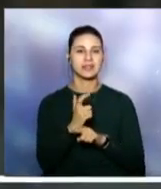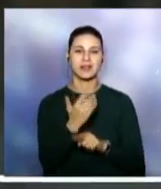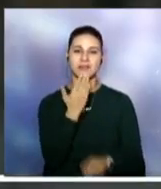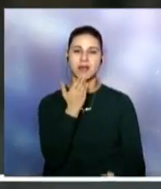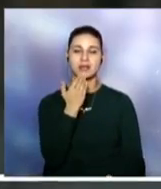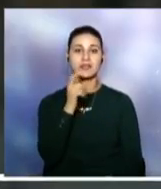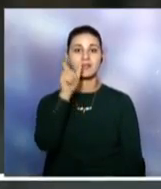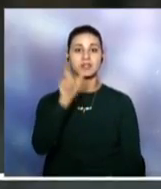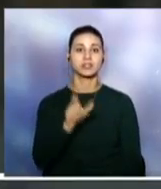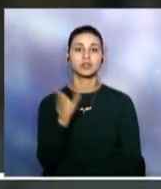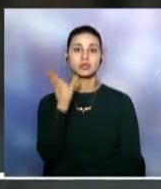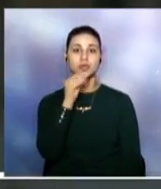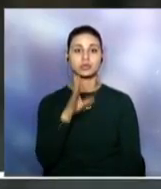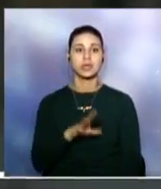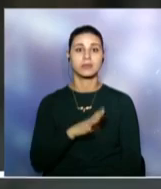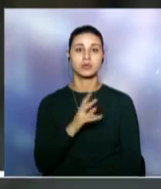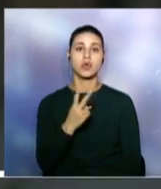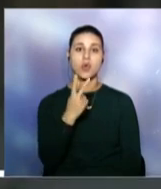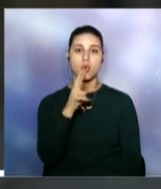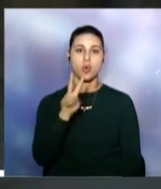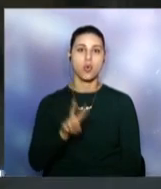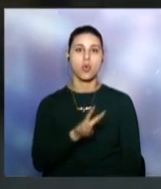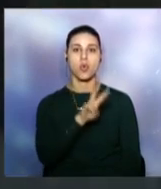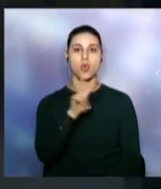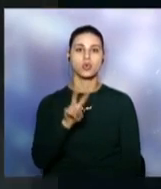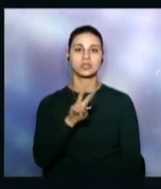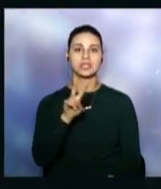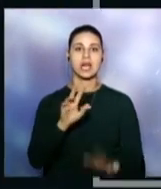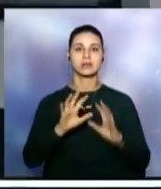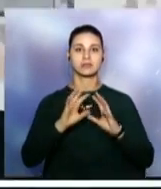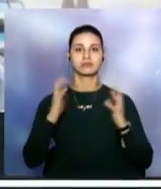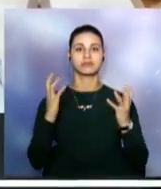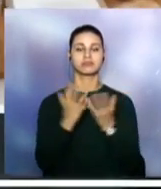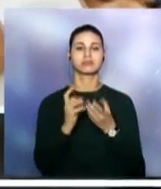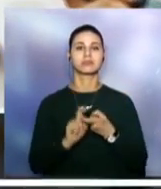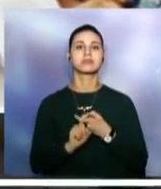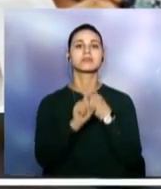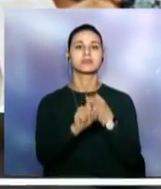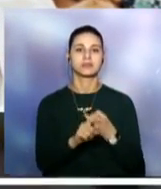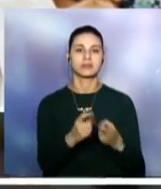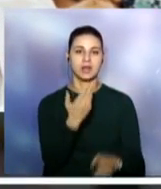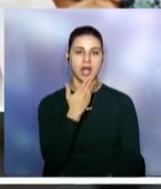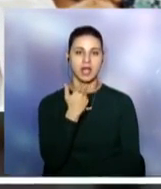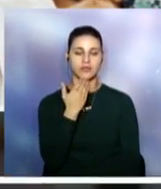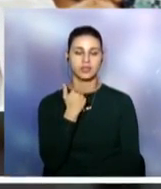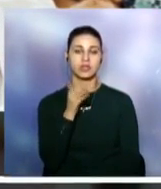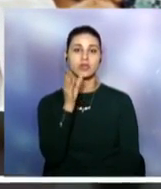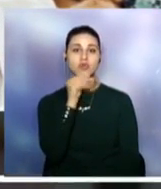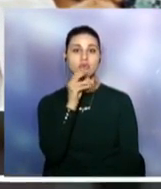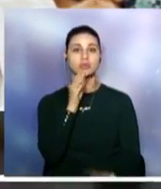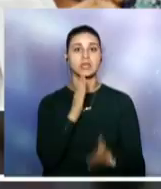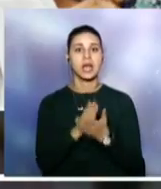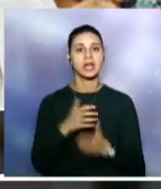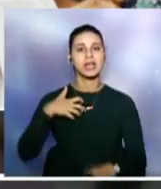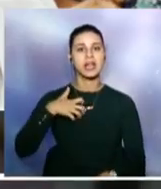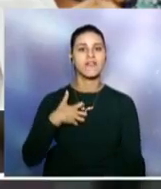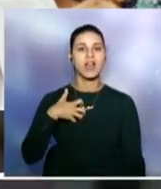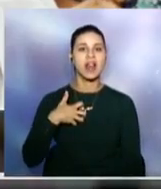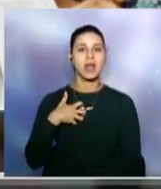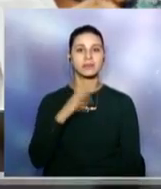დაავადებულ პაციენტთან გატარებული 2 საათი დახურულ სივრცეში. გრიპის ვირუსის დროს მოერიდეთ ხველების